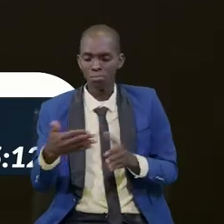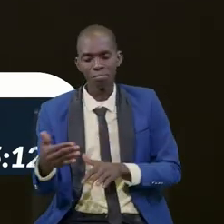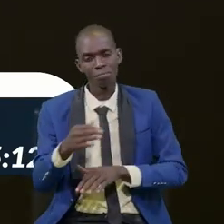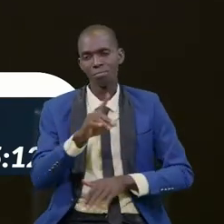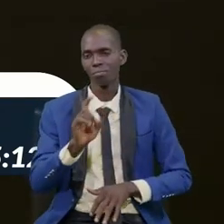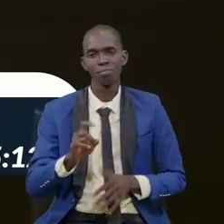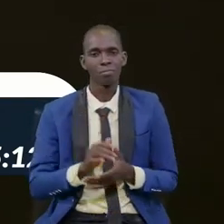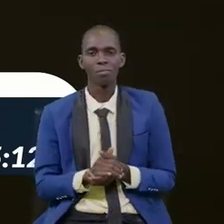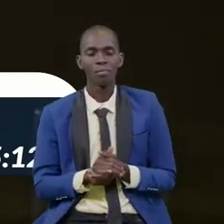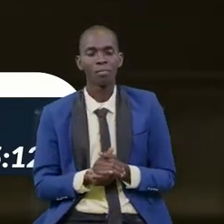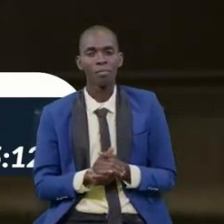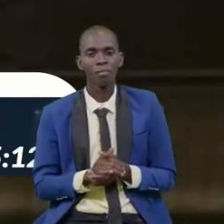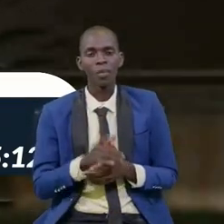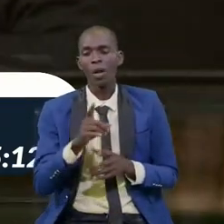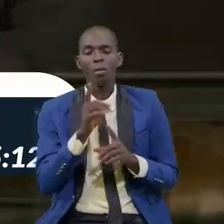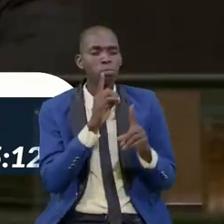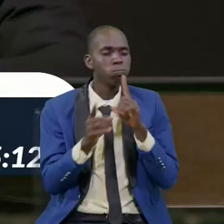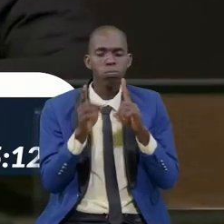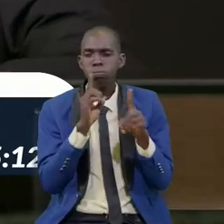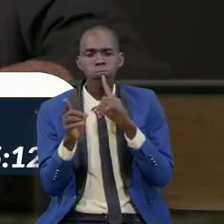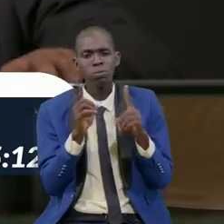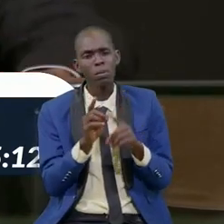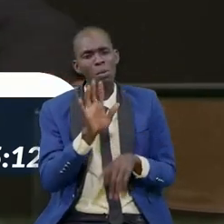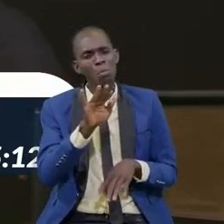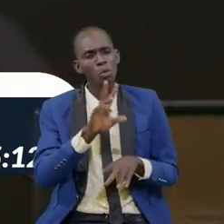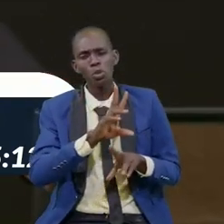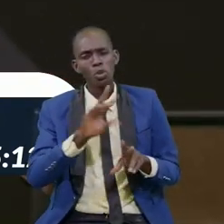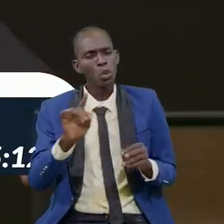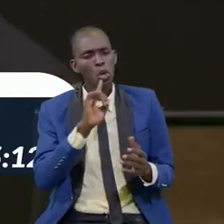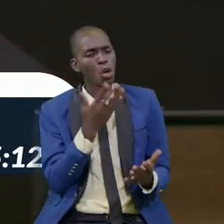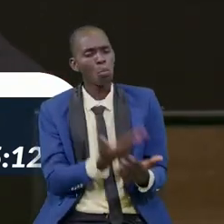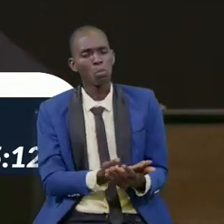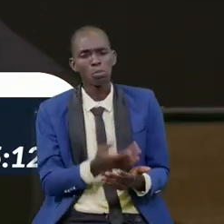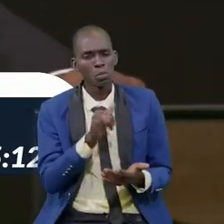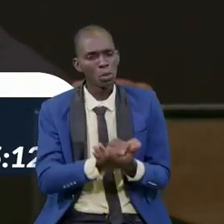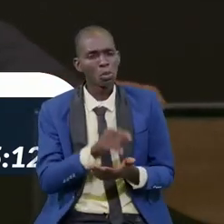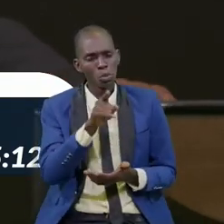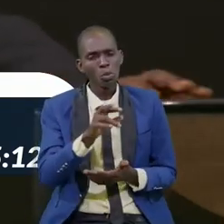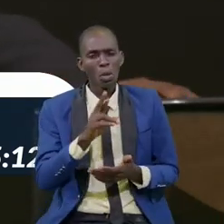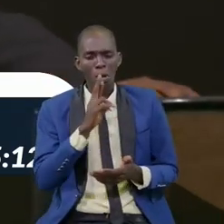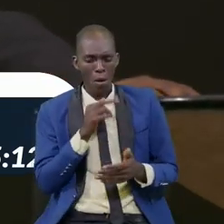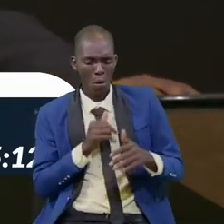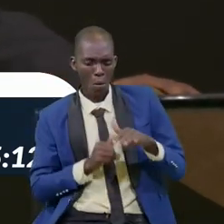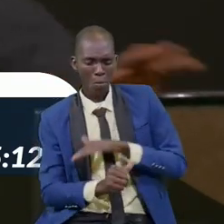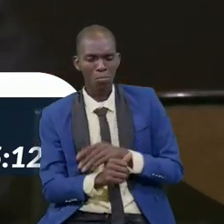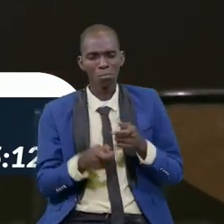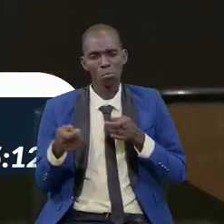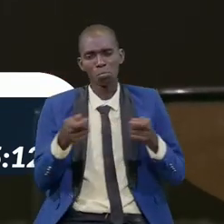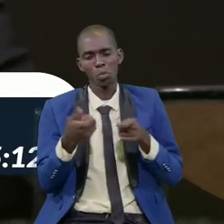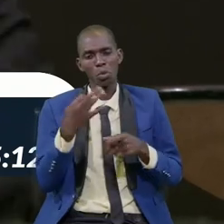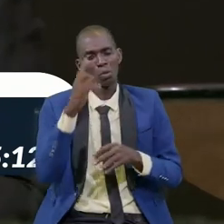inutile? Et tu parles et il n'y a pas d'évidence et tu n'es pas sous